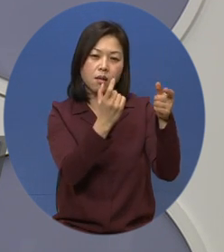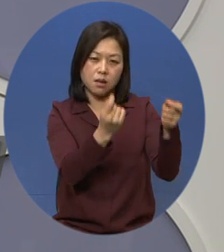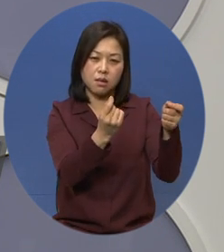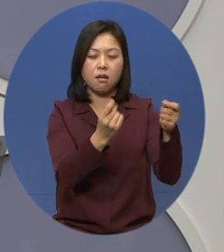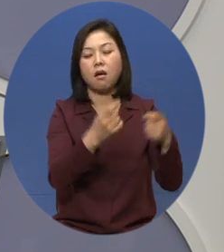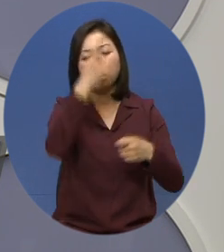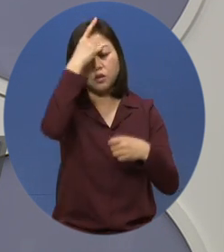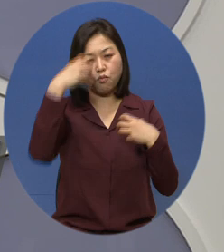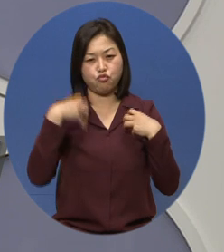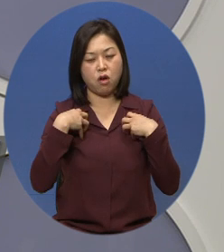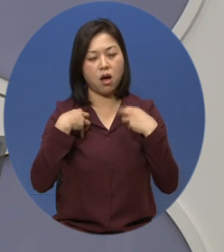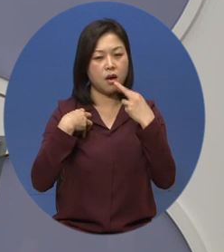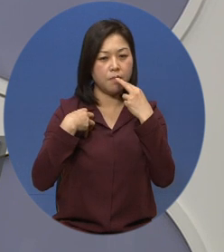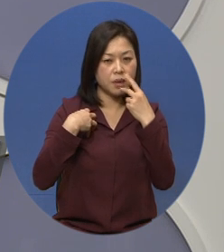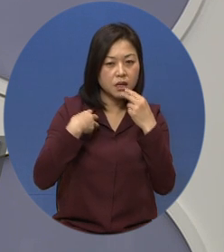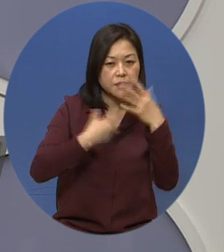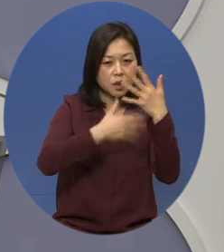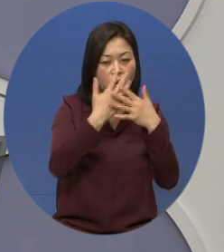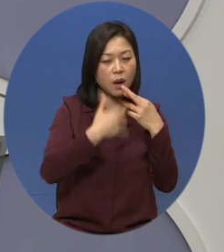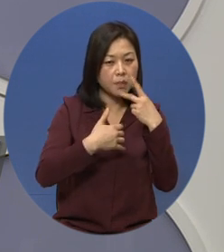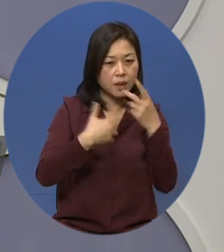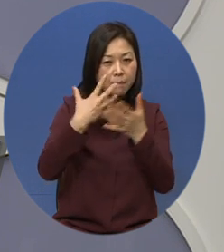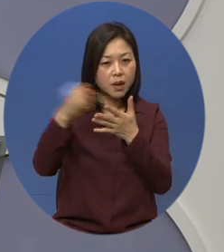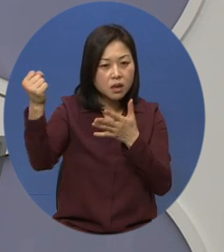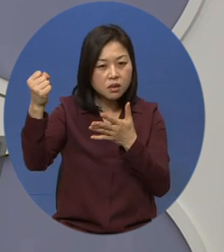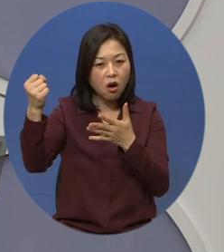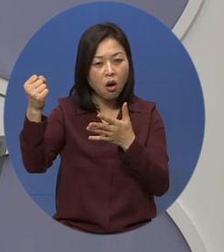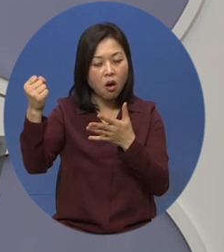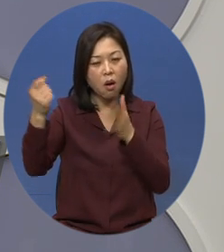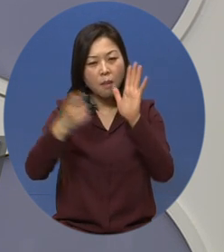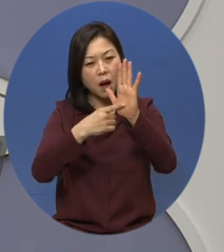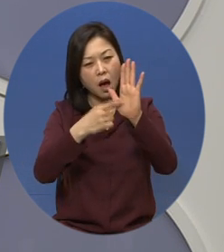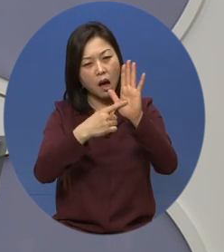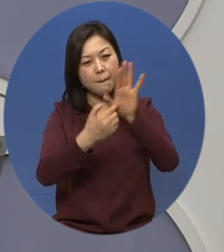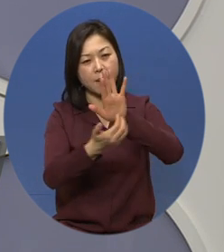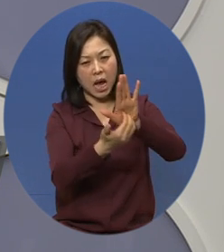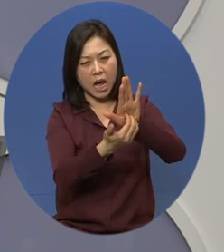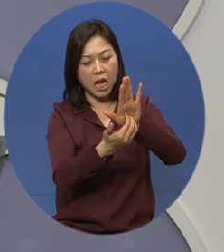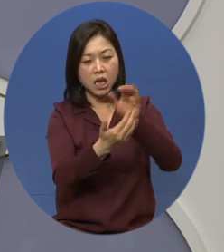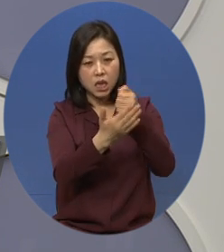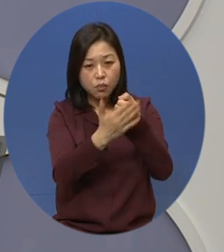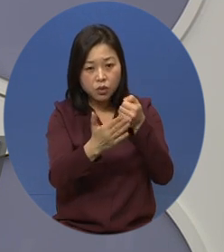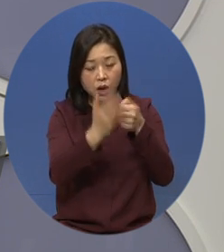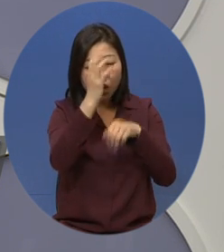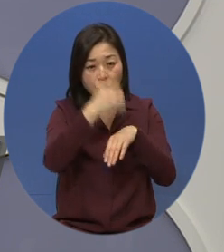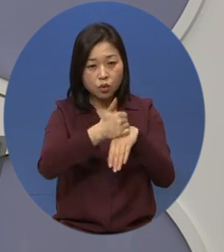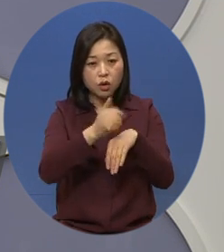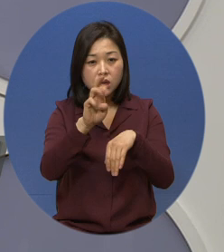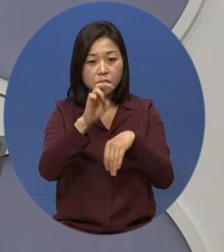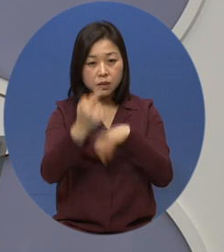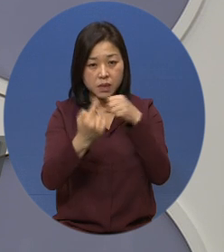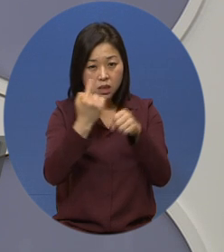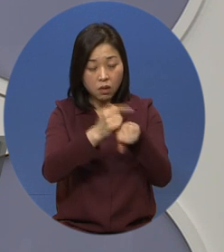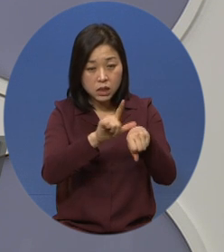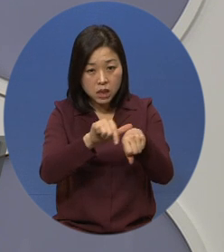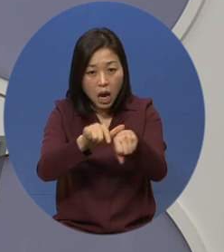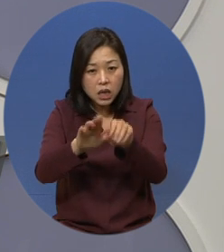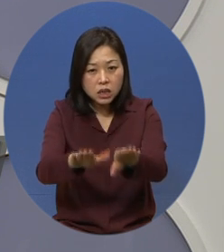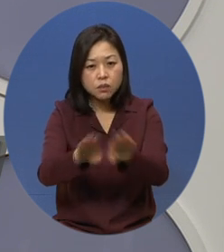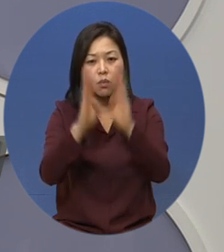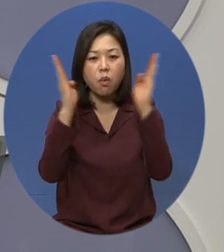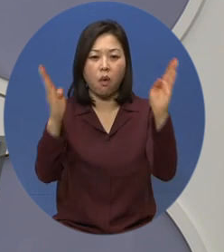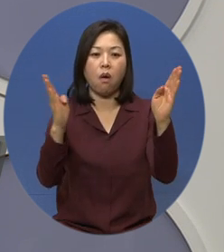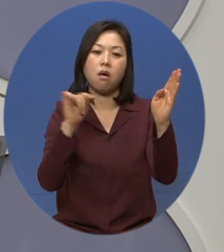필리 민 정부에서 빼서 가지고 못하게 해 가지고 31년간 이렇게 개봉 한다는게